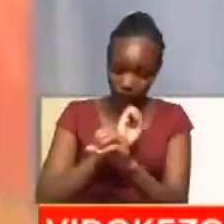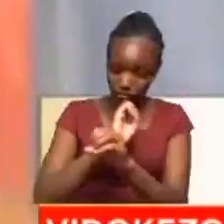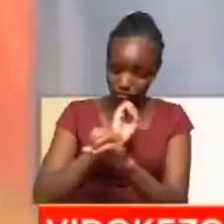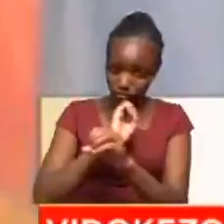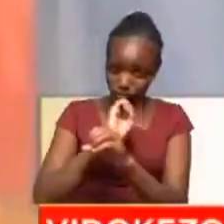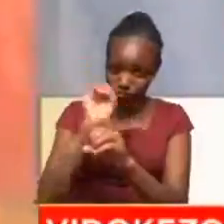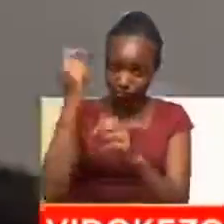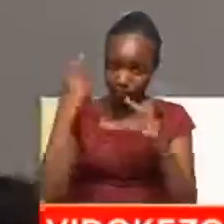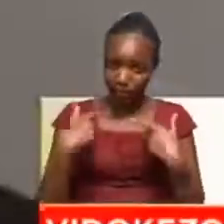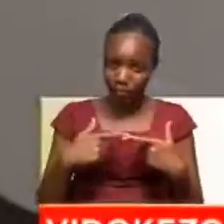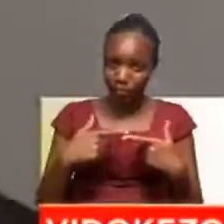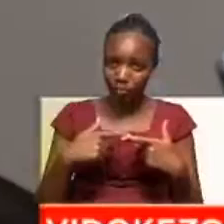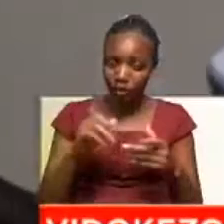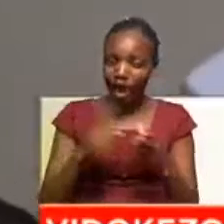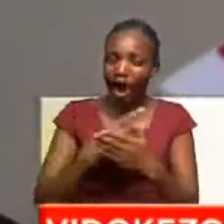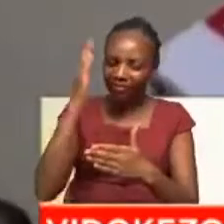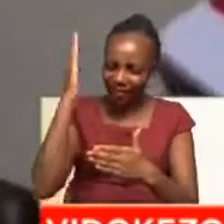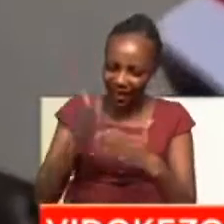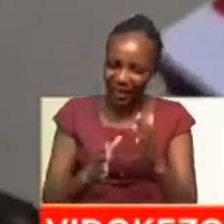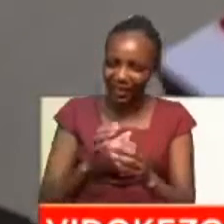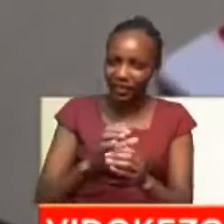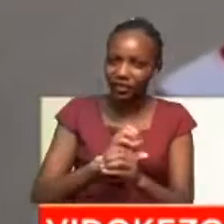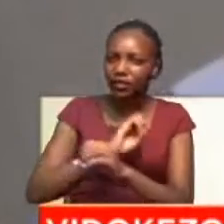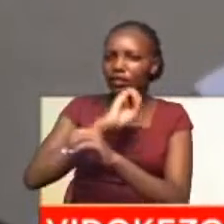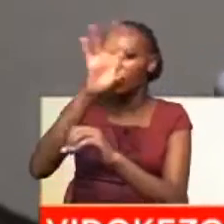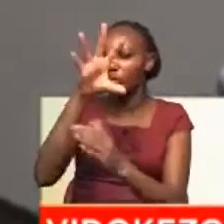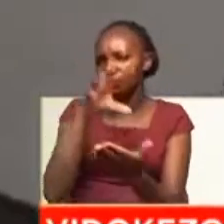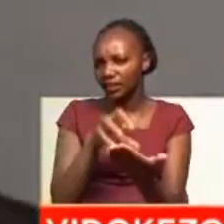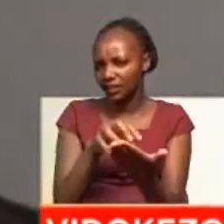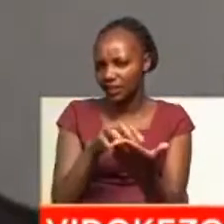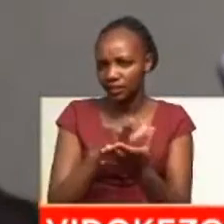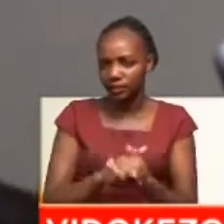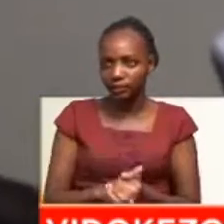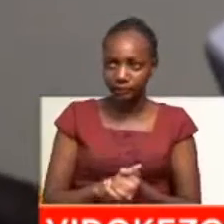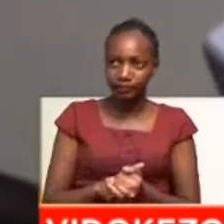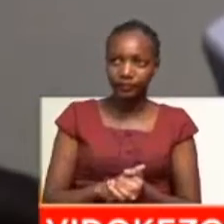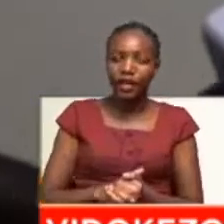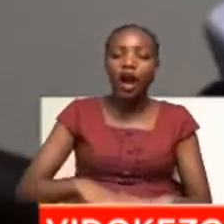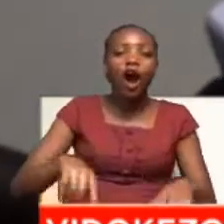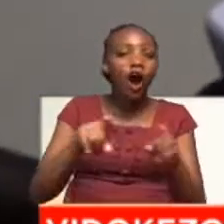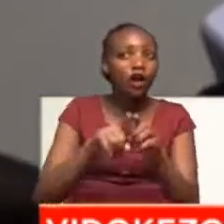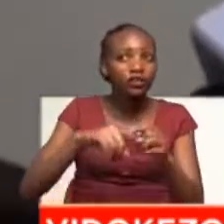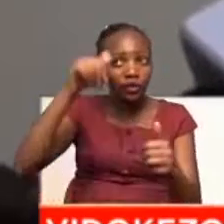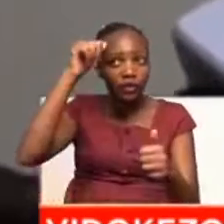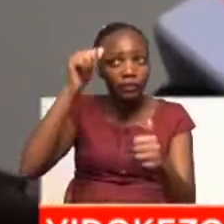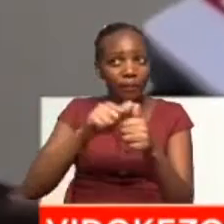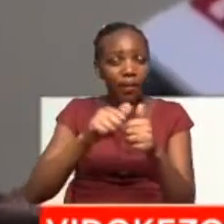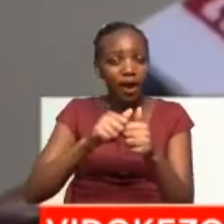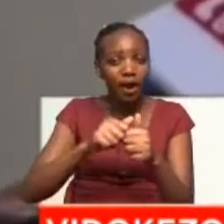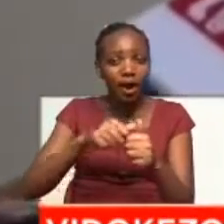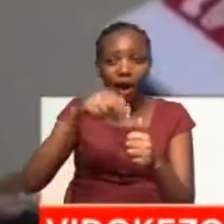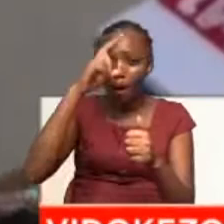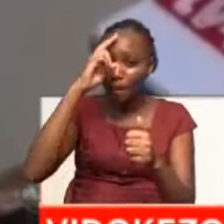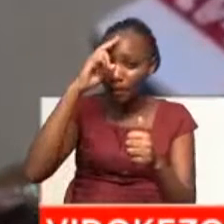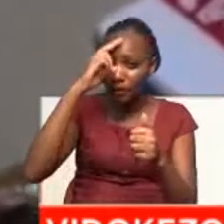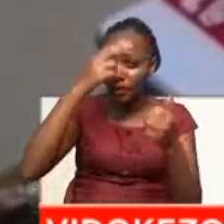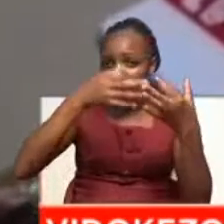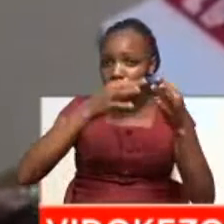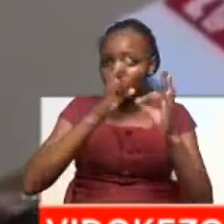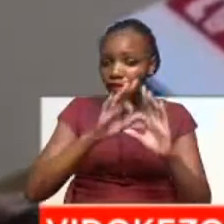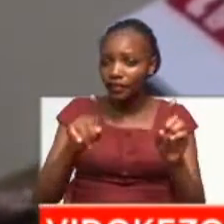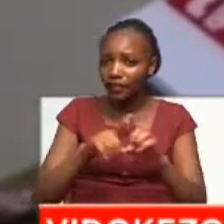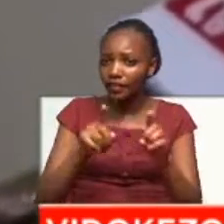vita vyao na Wakenya. Unajua maafisa wa polisi wenyewe ni binadamu, na kwamba si